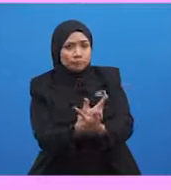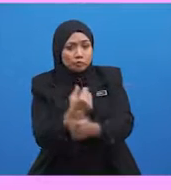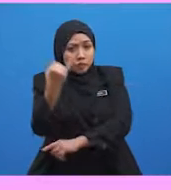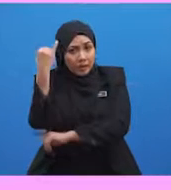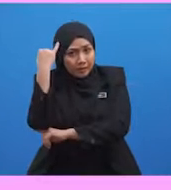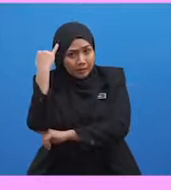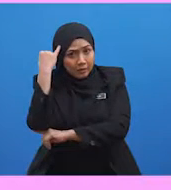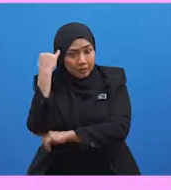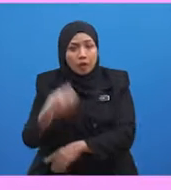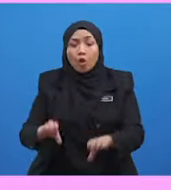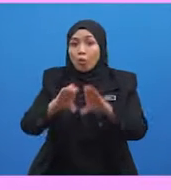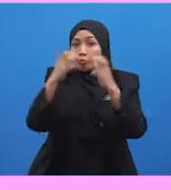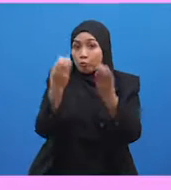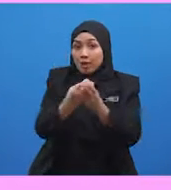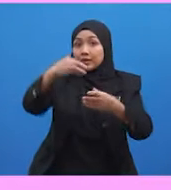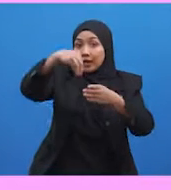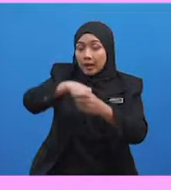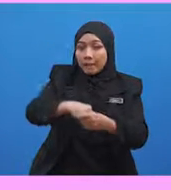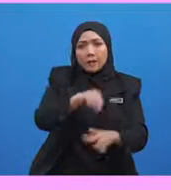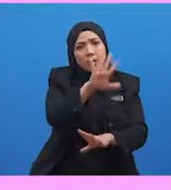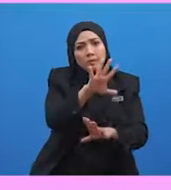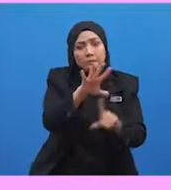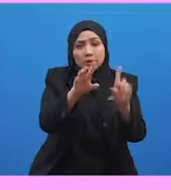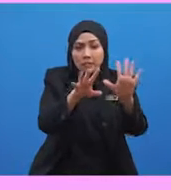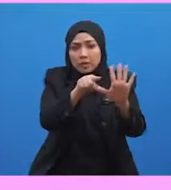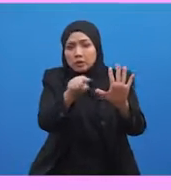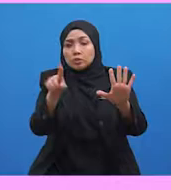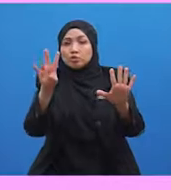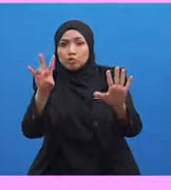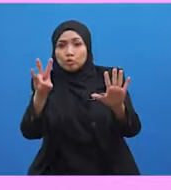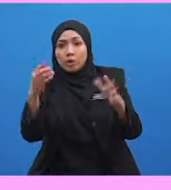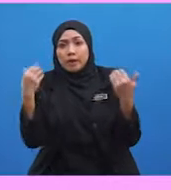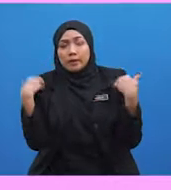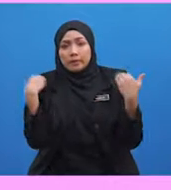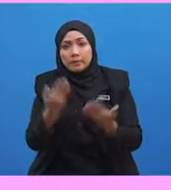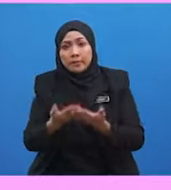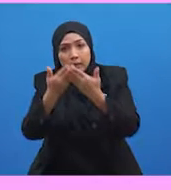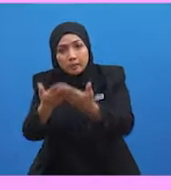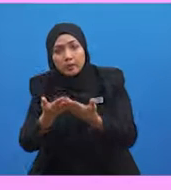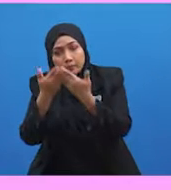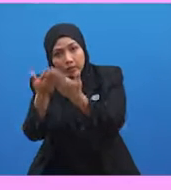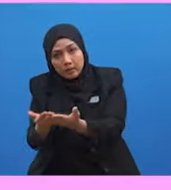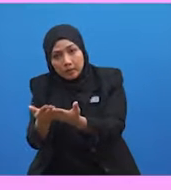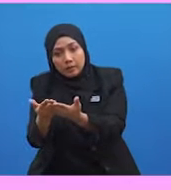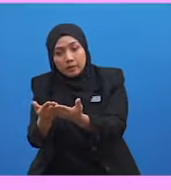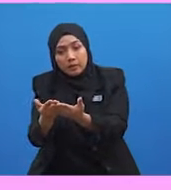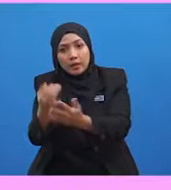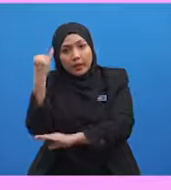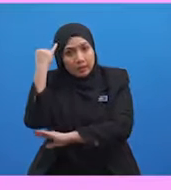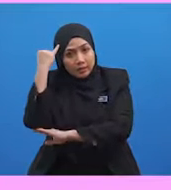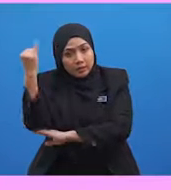antara 5 hingga 7 orang menyumbangkan fikiran dan pendapat terhadap suatu